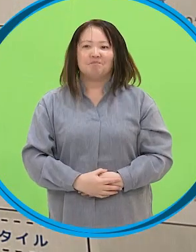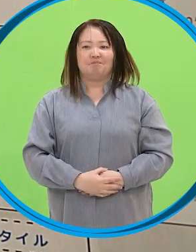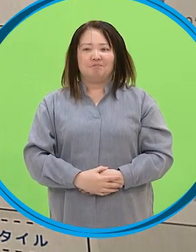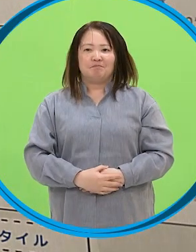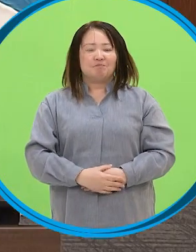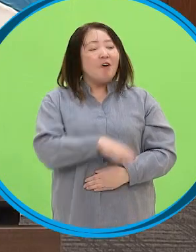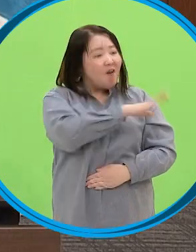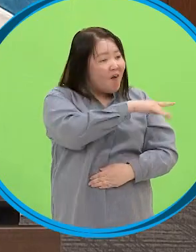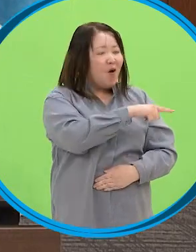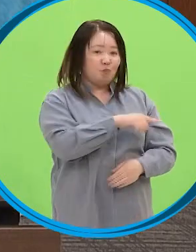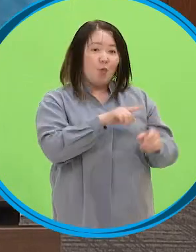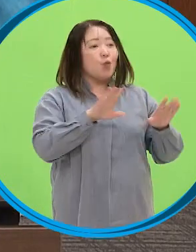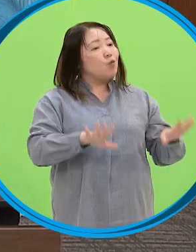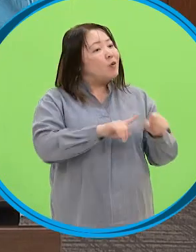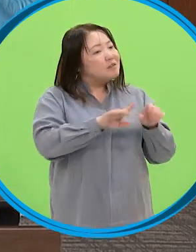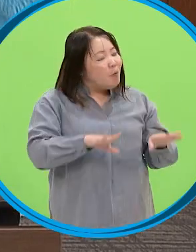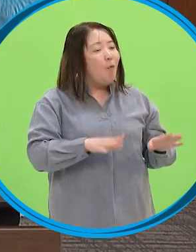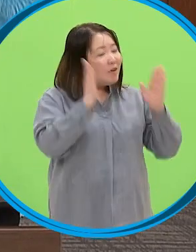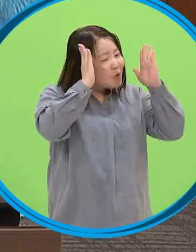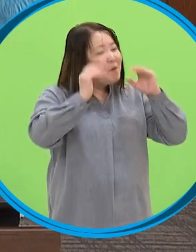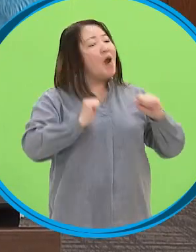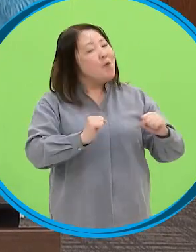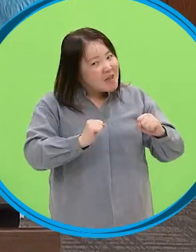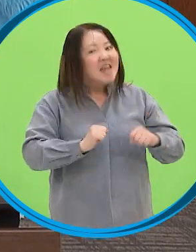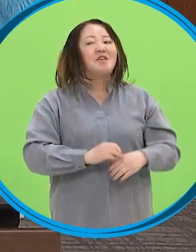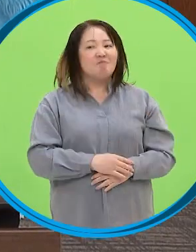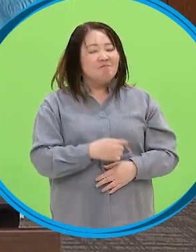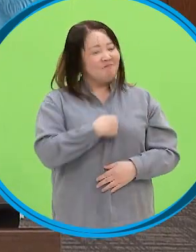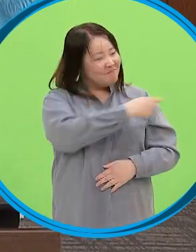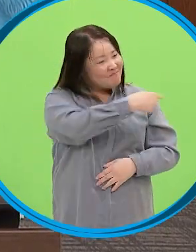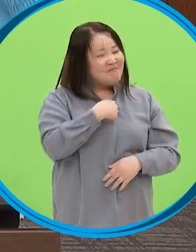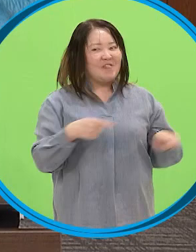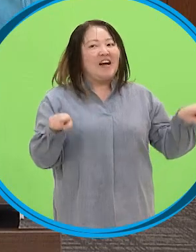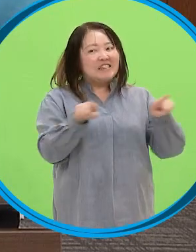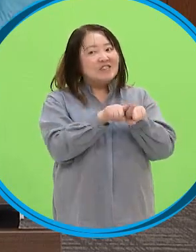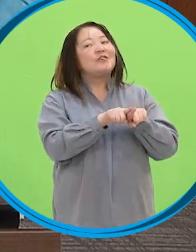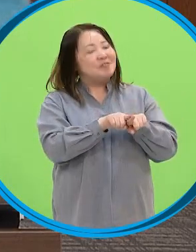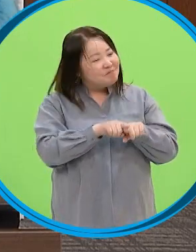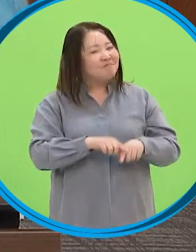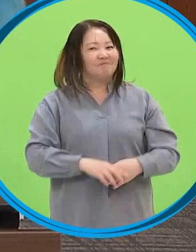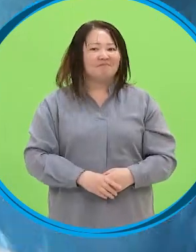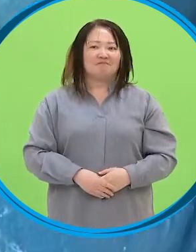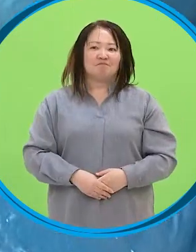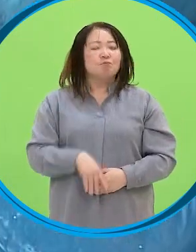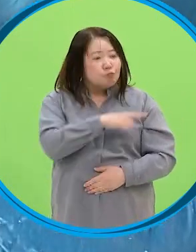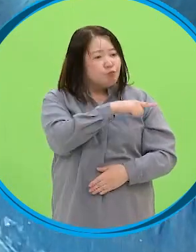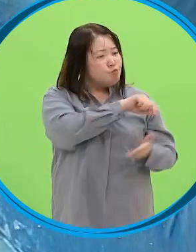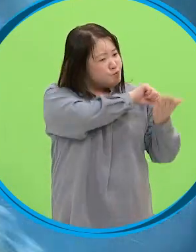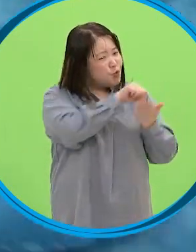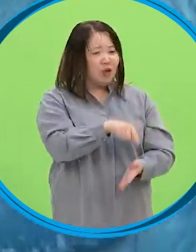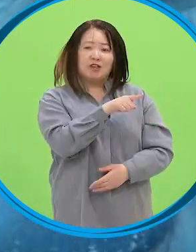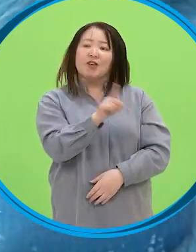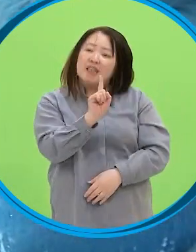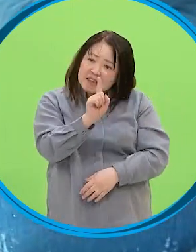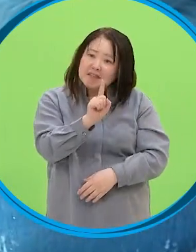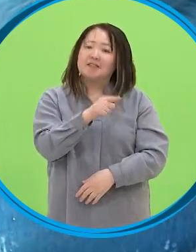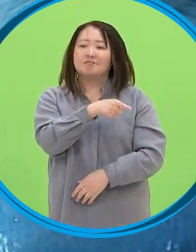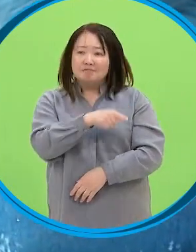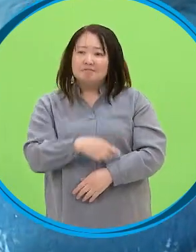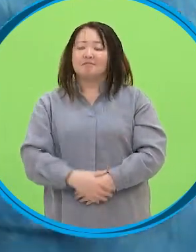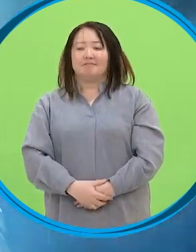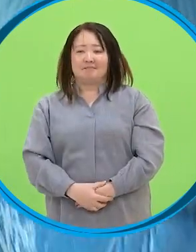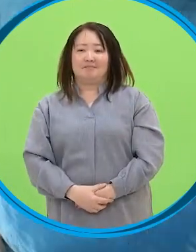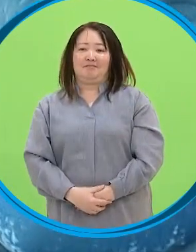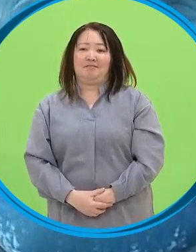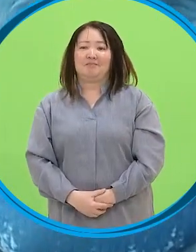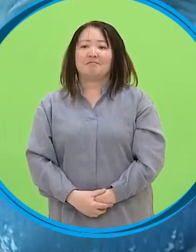。クレシ、今年も一生懸命やろうね、一緒にね。あれ、今年もなんか